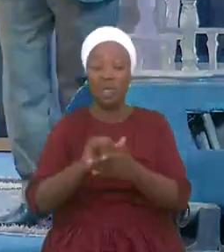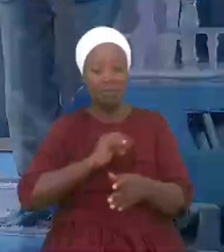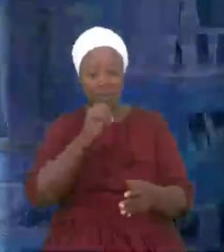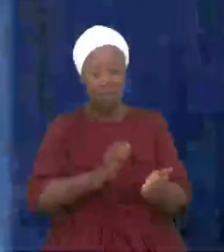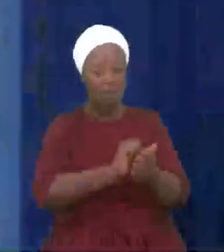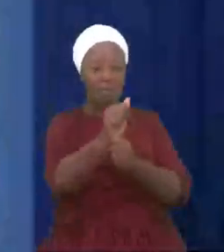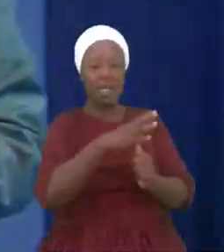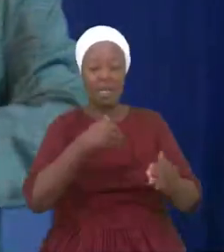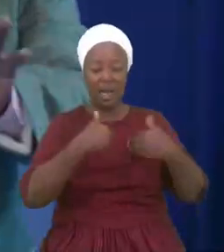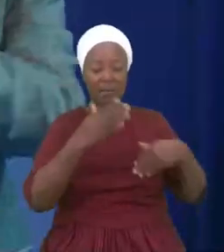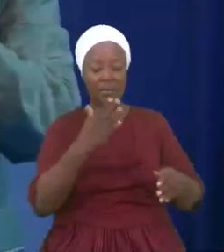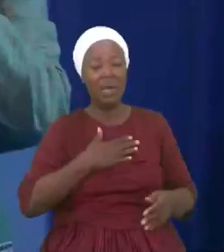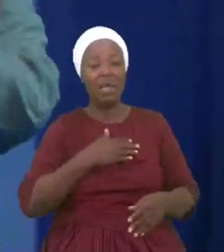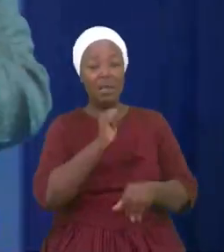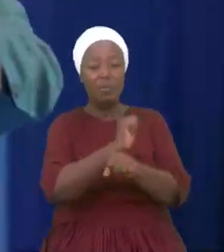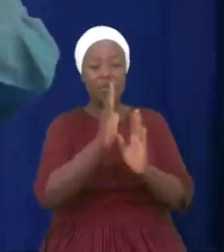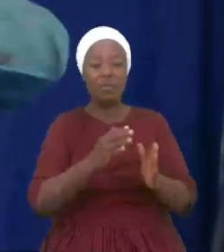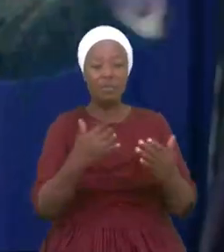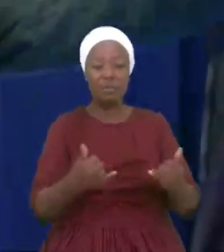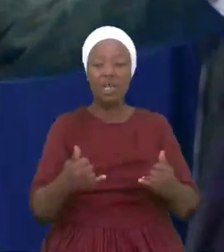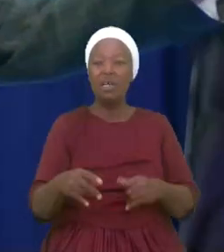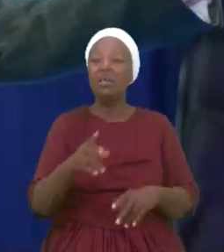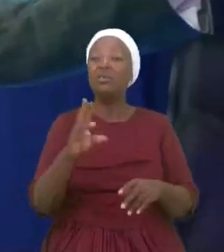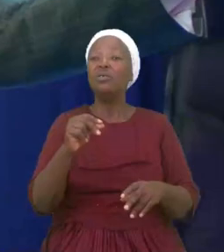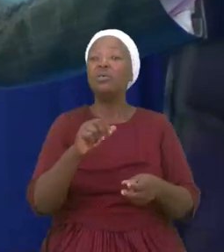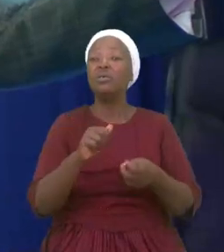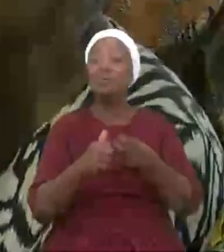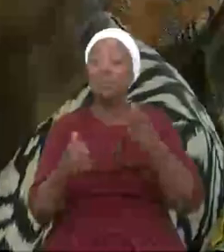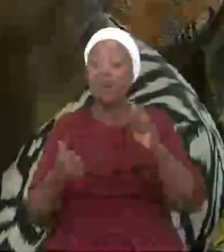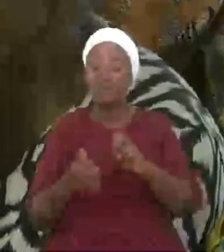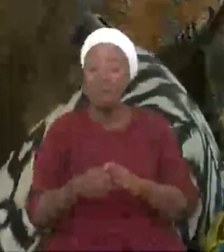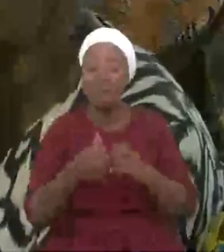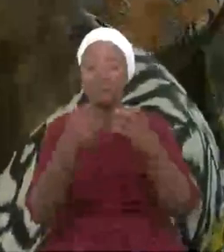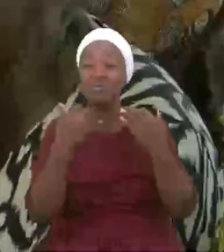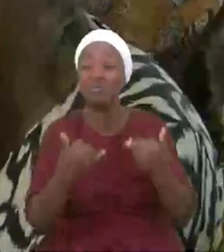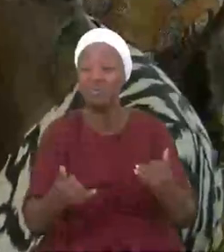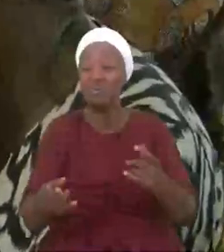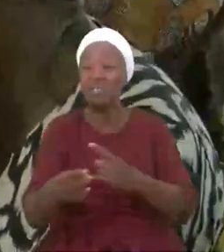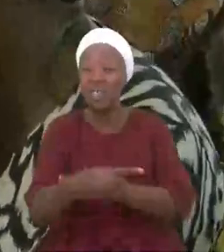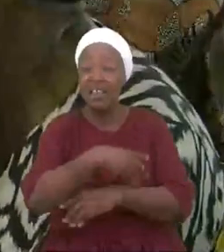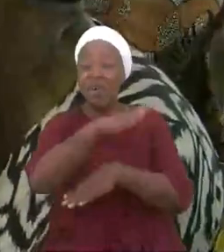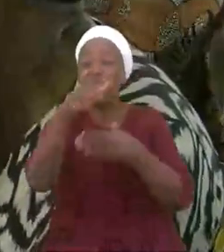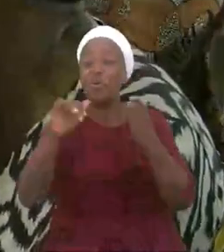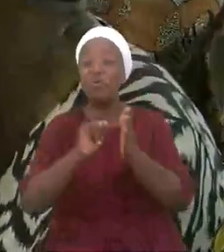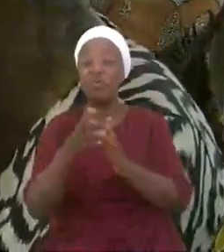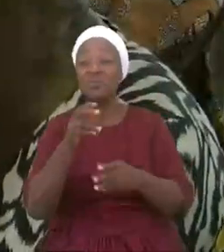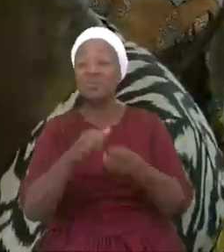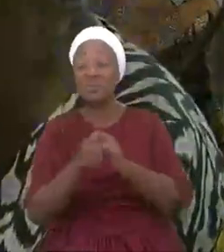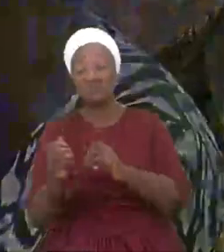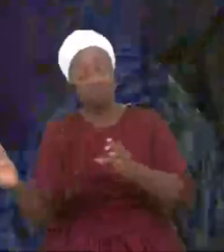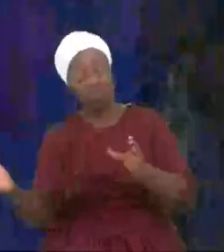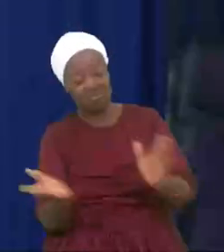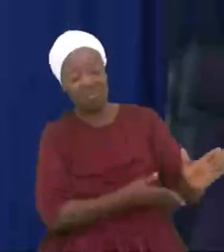et quelqu'un de un homme féroce un ennemi sur mon chemin qui m'empêchera d'avoir les miracle ce soir